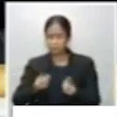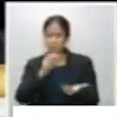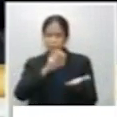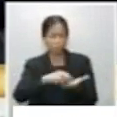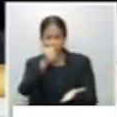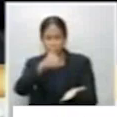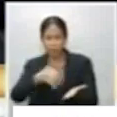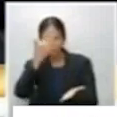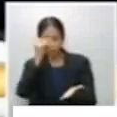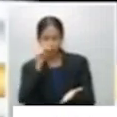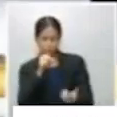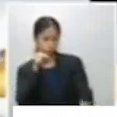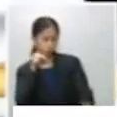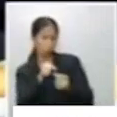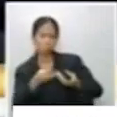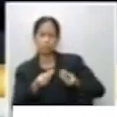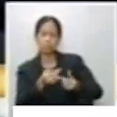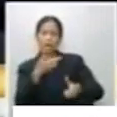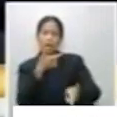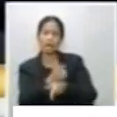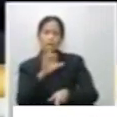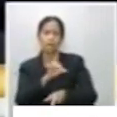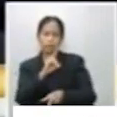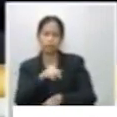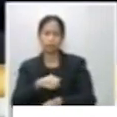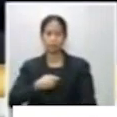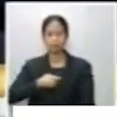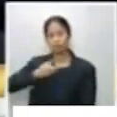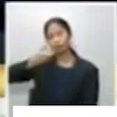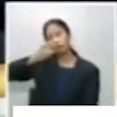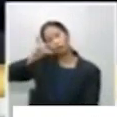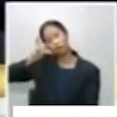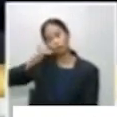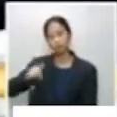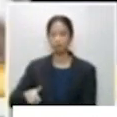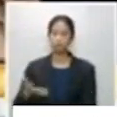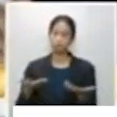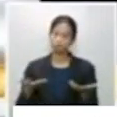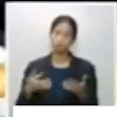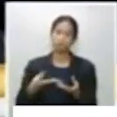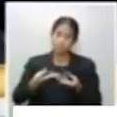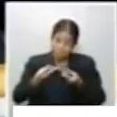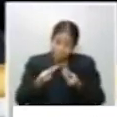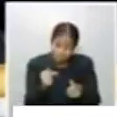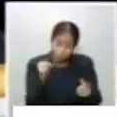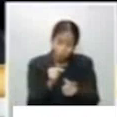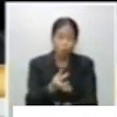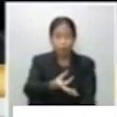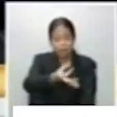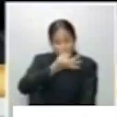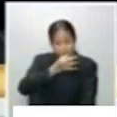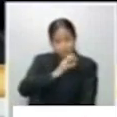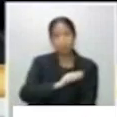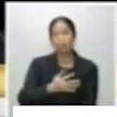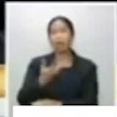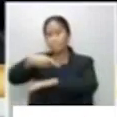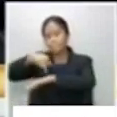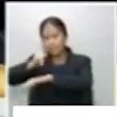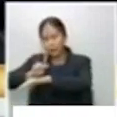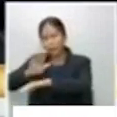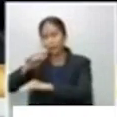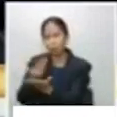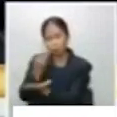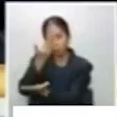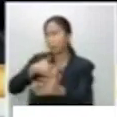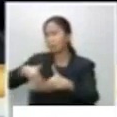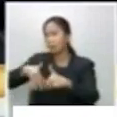ได้ต้องเข้าใจนะท่านประธานที่ดินทำกินเนี่ยท่านประธานเป็นเศรษฐีไม่เป็นไรแต่พี่น้องบ้านผมนี่